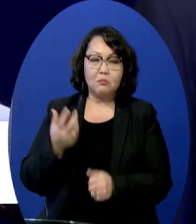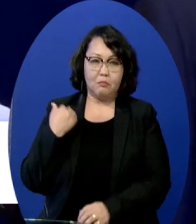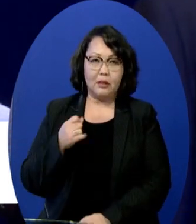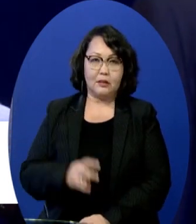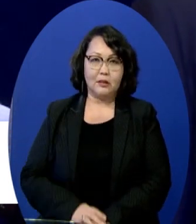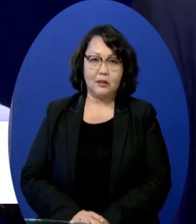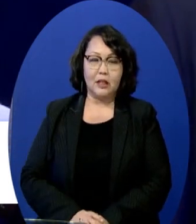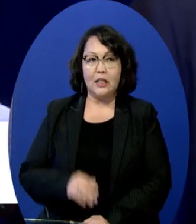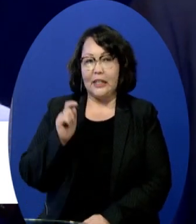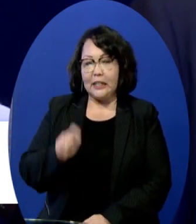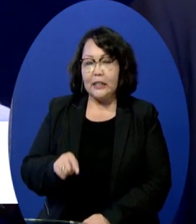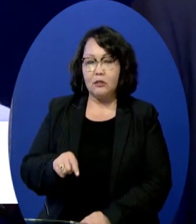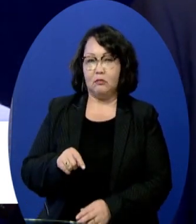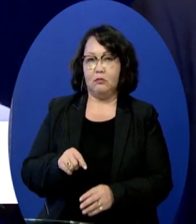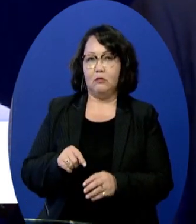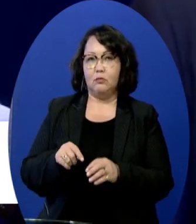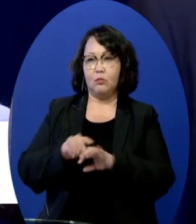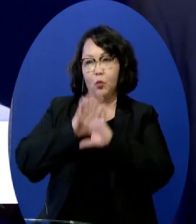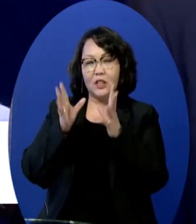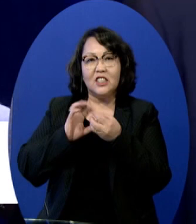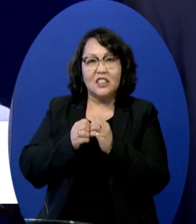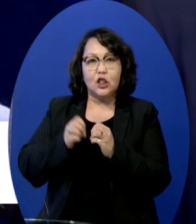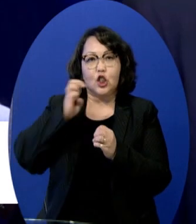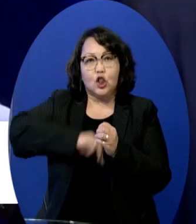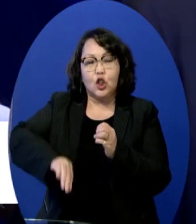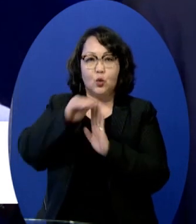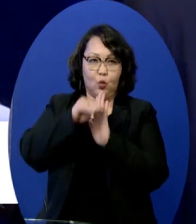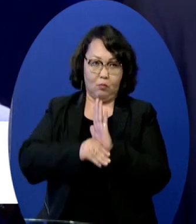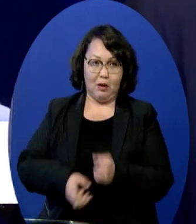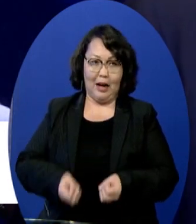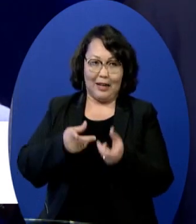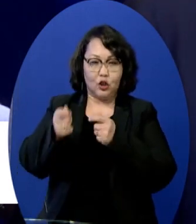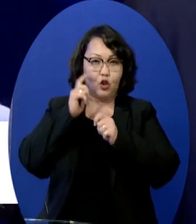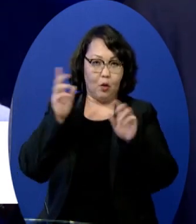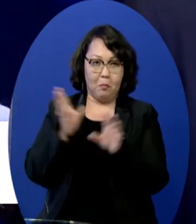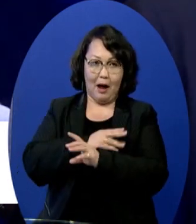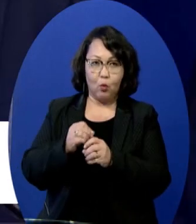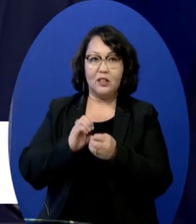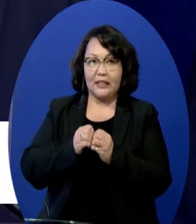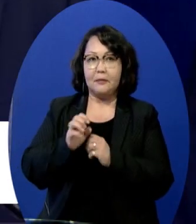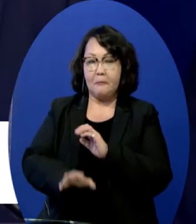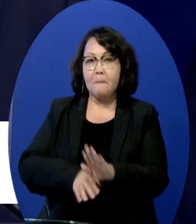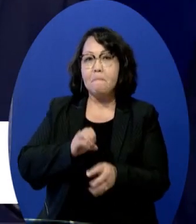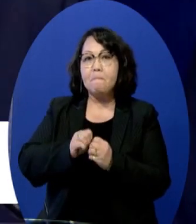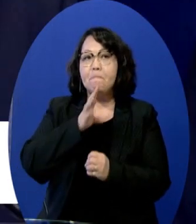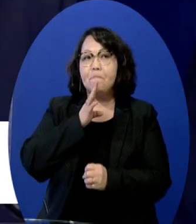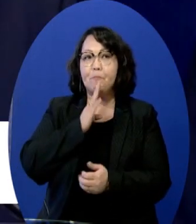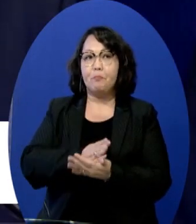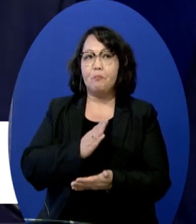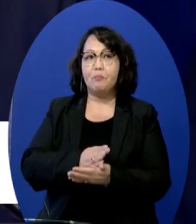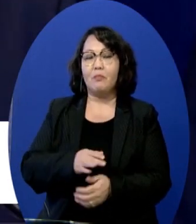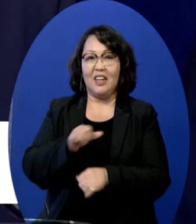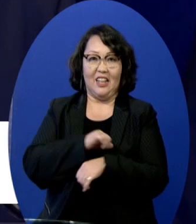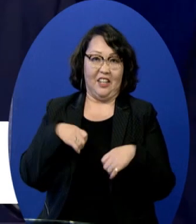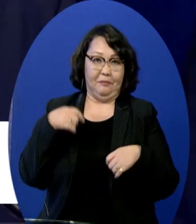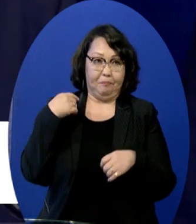одоо зүйлүүдийг хэрэгжүүлэх шатанд бол бид нар бас журам бараг зохицуулахын хүрээнд энийг хийж байна гэдэг хэлээ. За хэрэглэгч эрх үүргийн хувьд